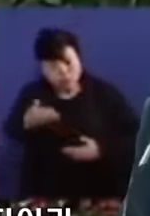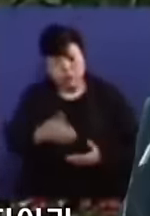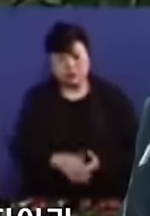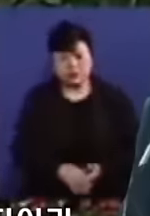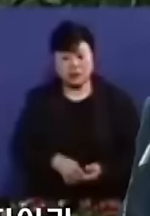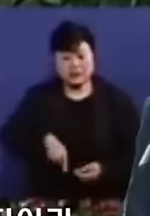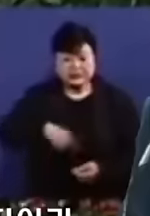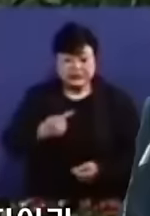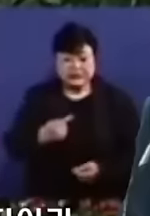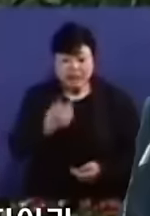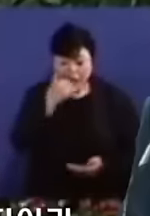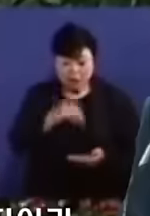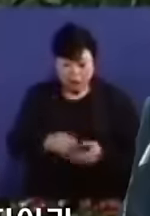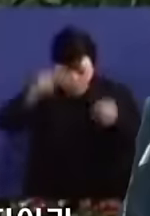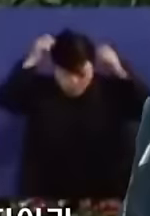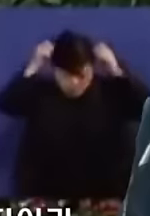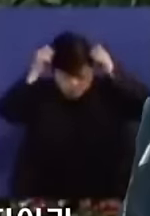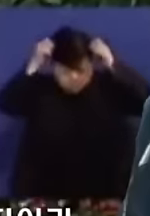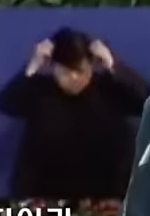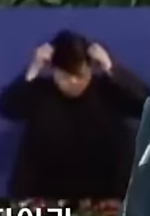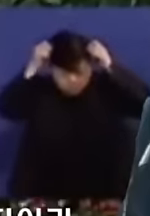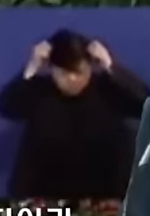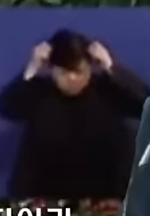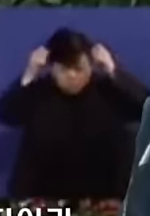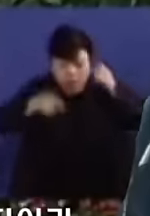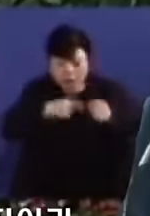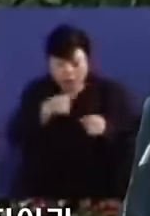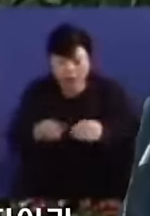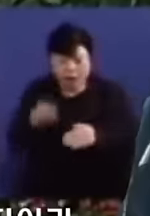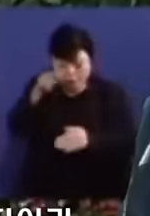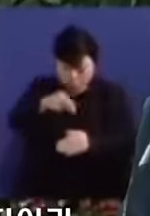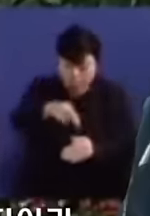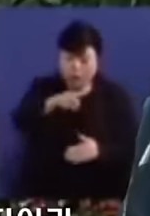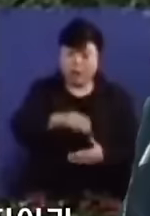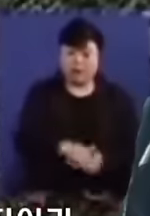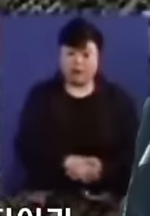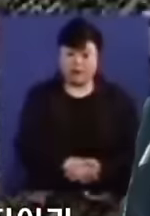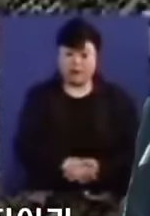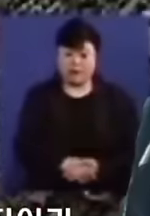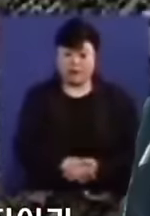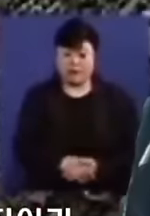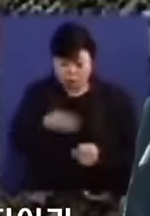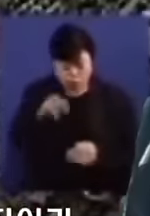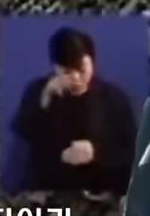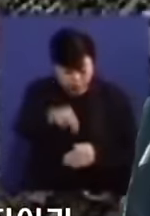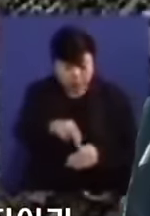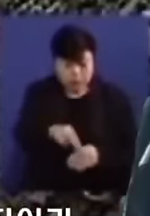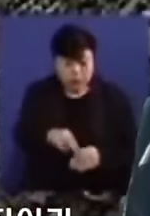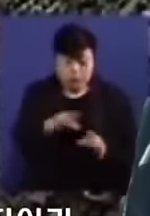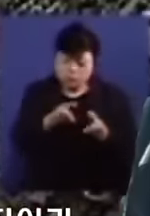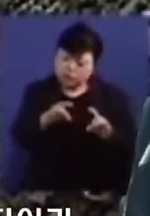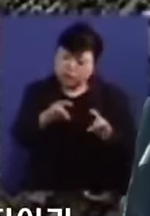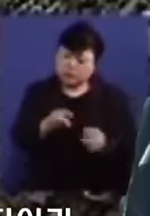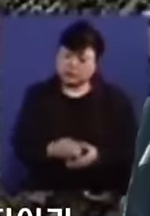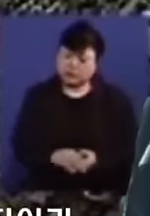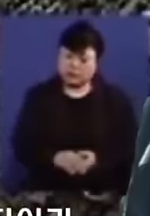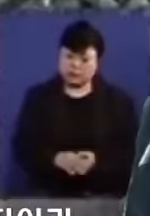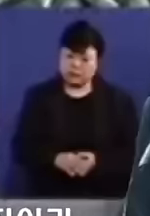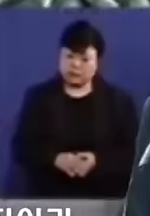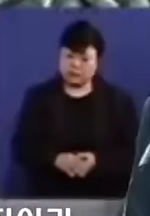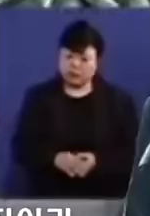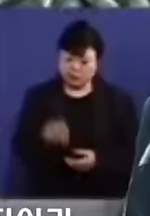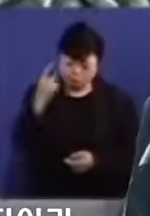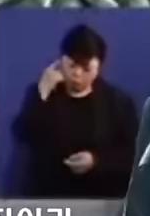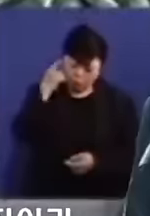그리고 자신들은 큰 돌을 머리에 이거나 가슴에 안고 같이 강을 건너가는데 승교처럼